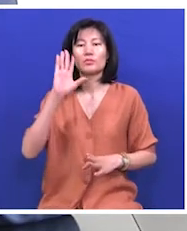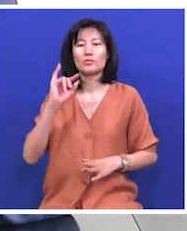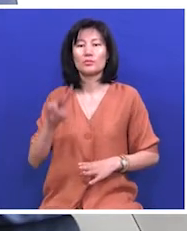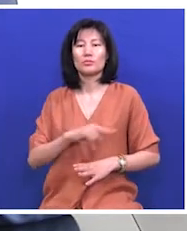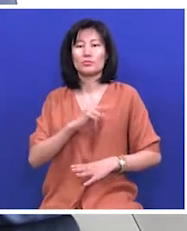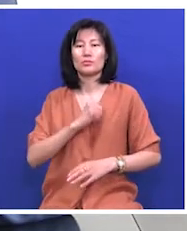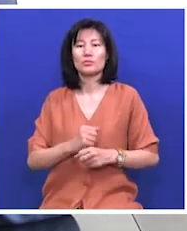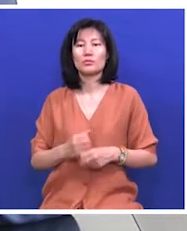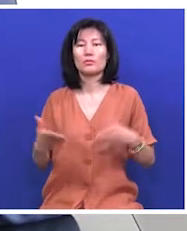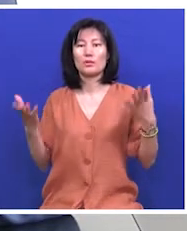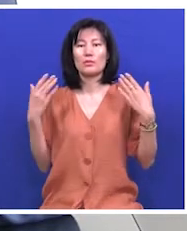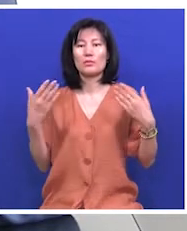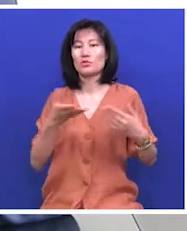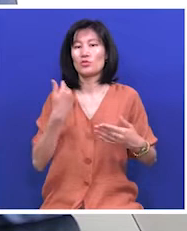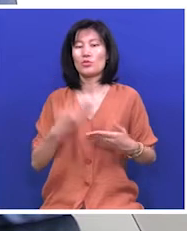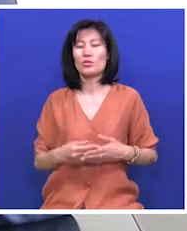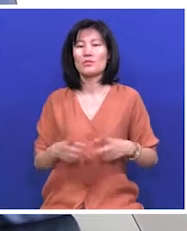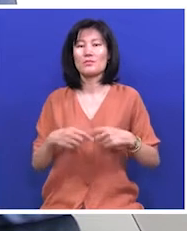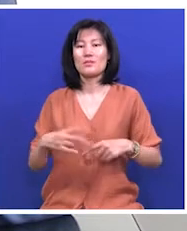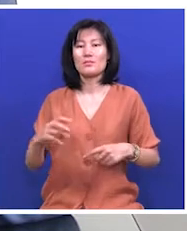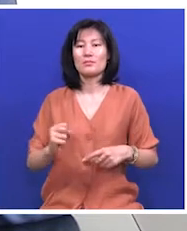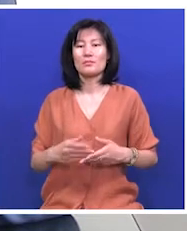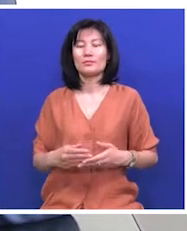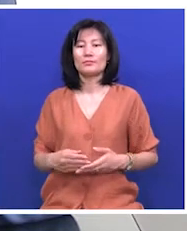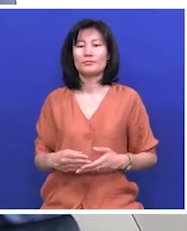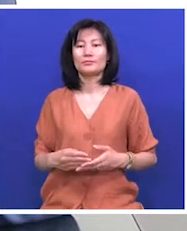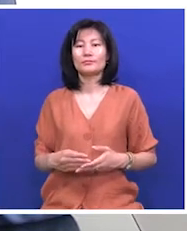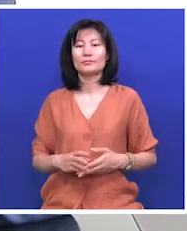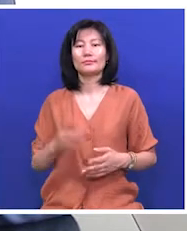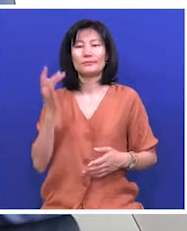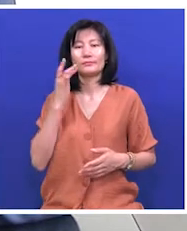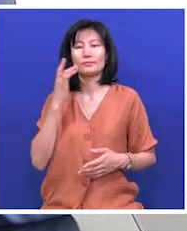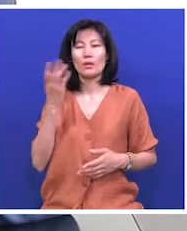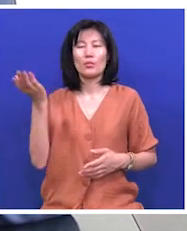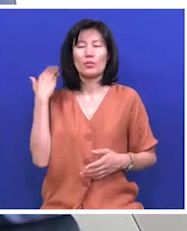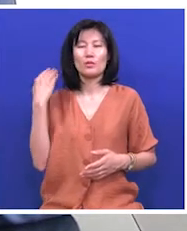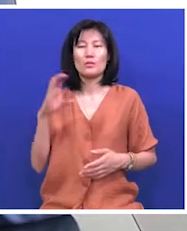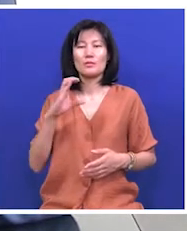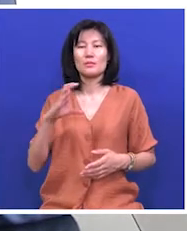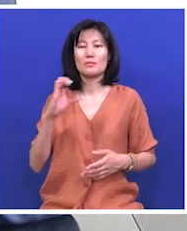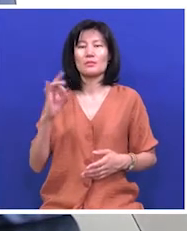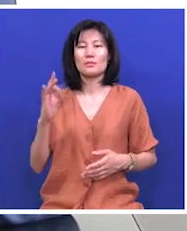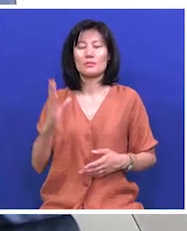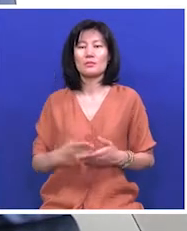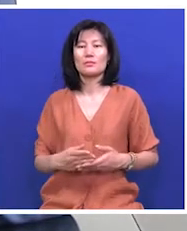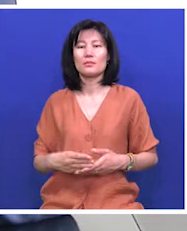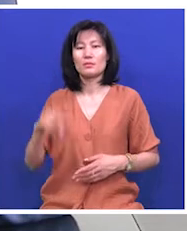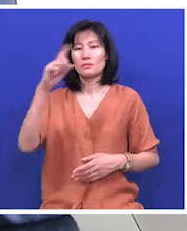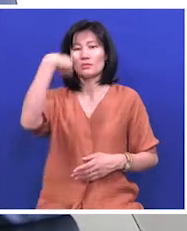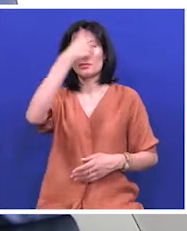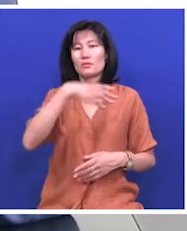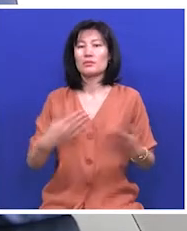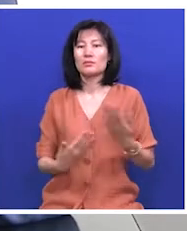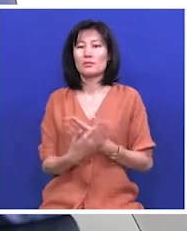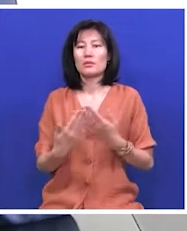күндіз істеп түнде демалады деген жоқ. Және бұл қондырғылар Совет үкіметінен бері келе жатқан қондырғылар. Әрине,